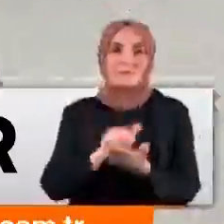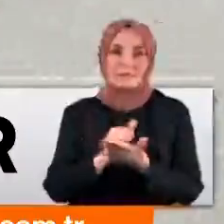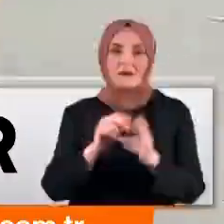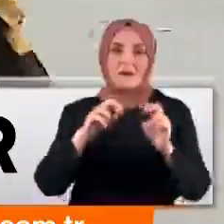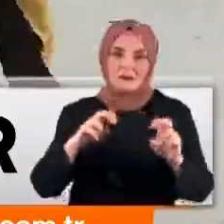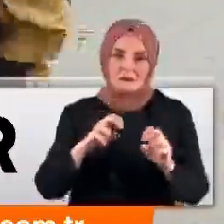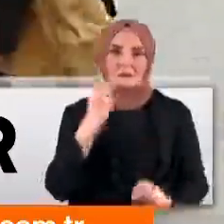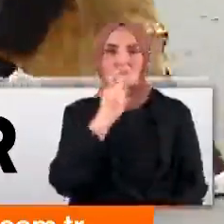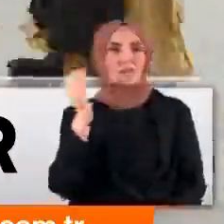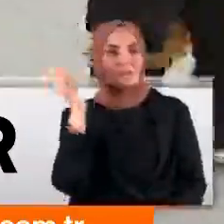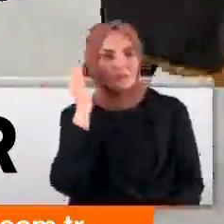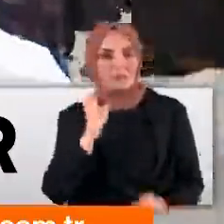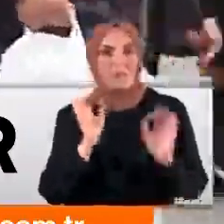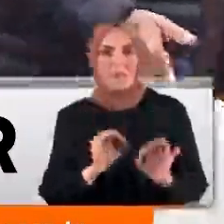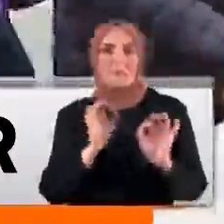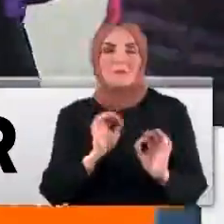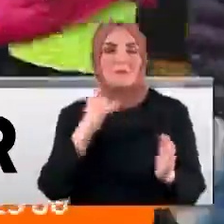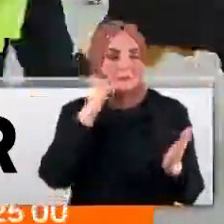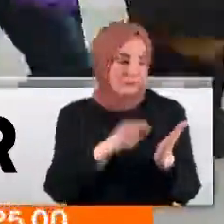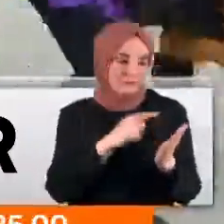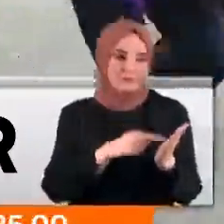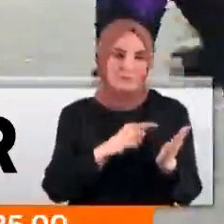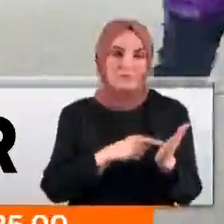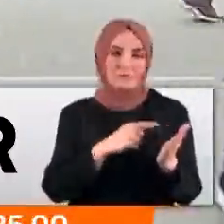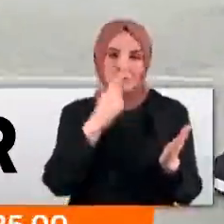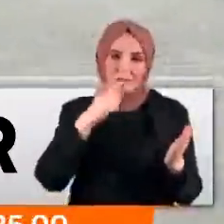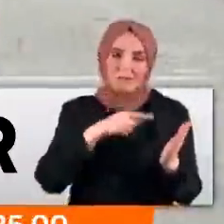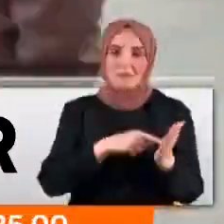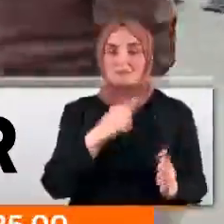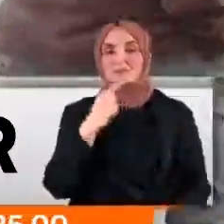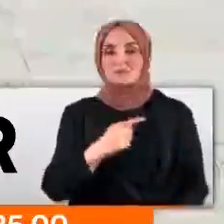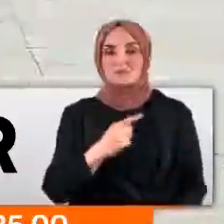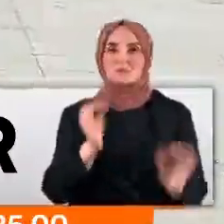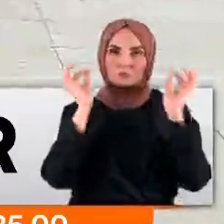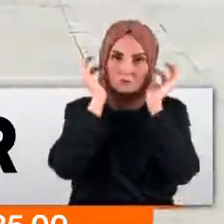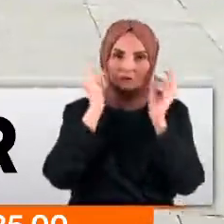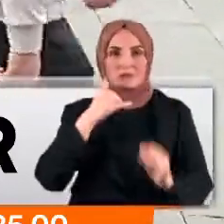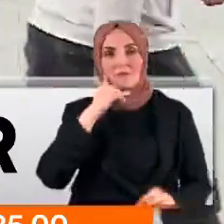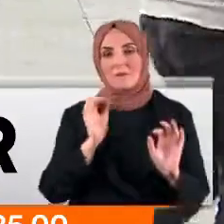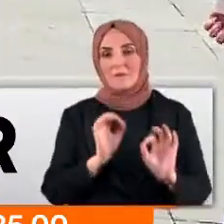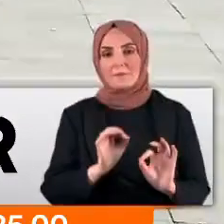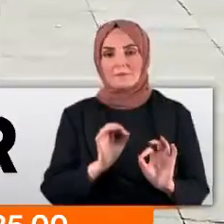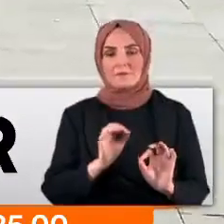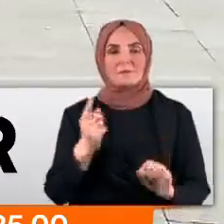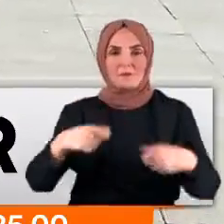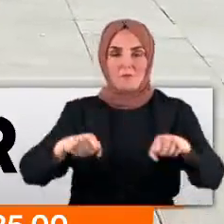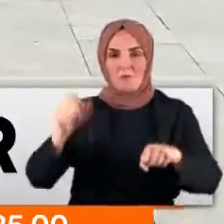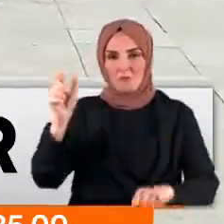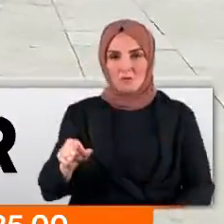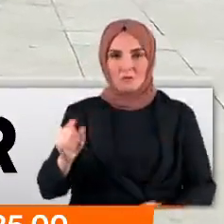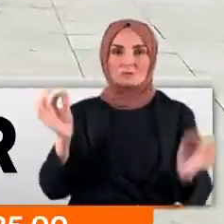dinleme derken hep telefondayız hep telefondayız hep telefondayız kulaklıkdayız telefondayız bir tane motorcuda kulaklığı takmış